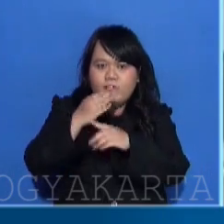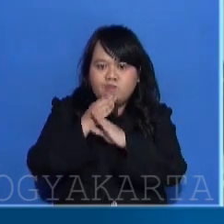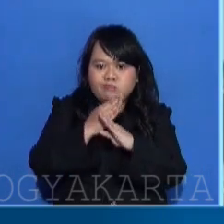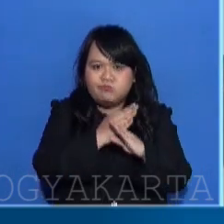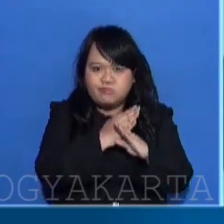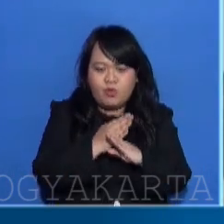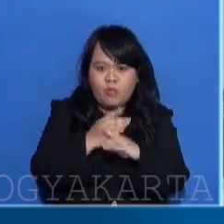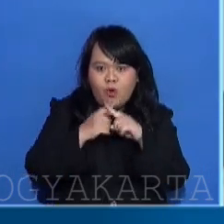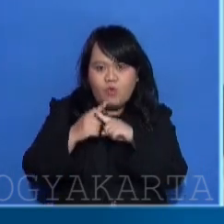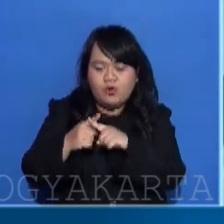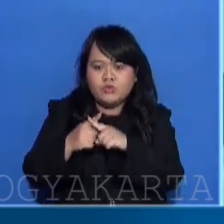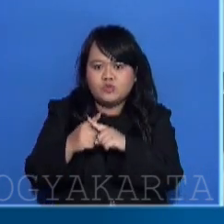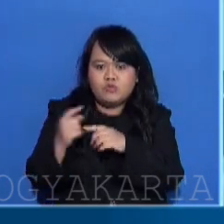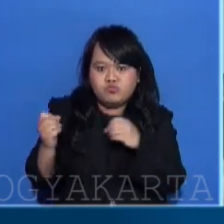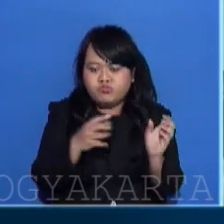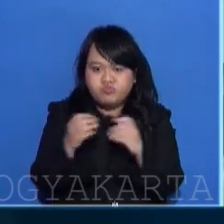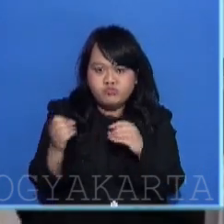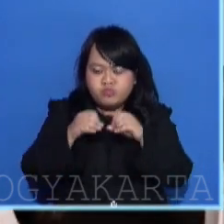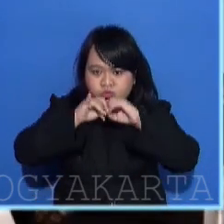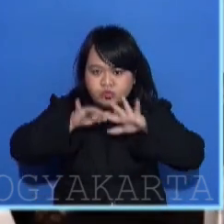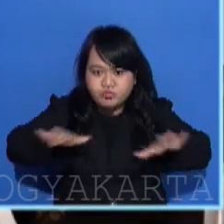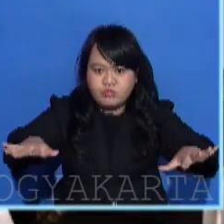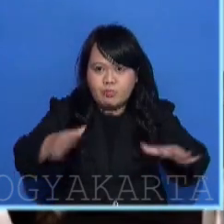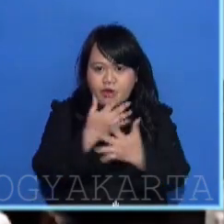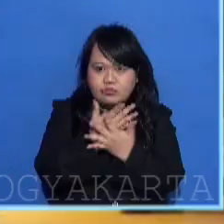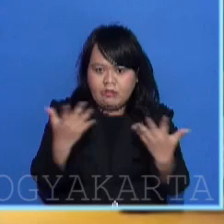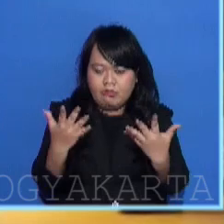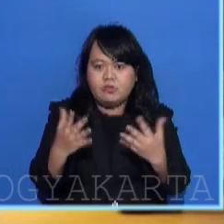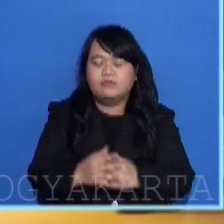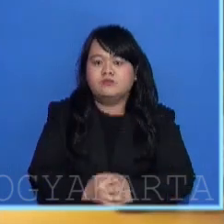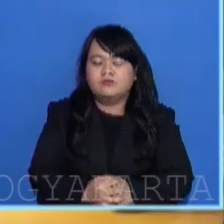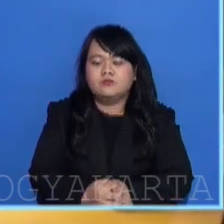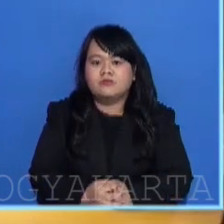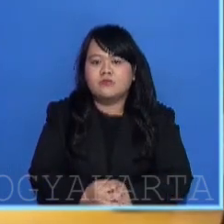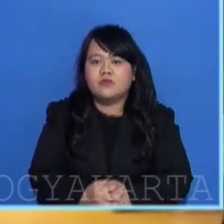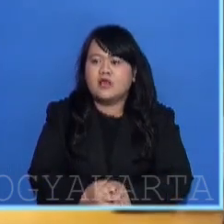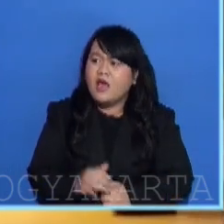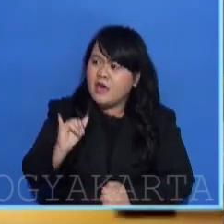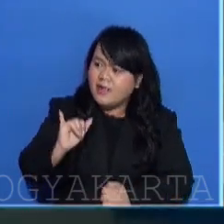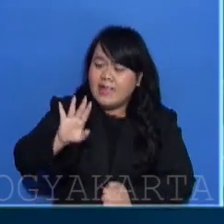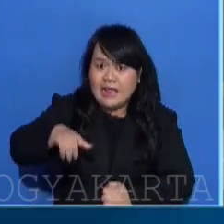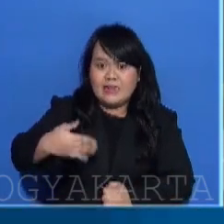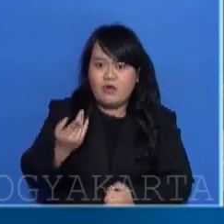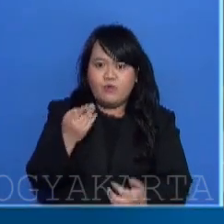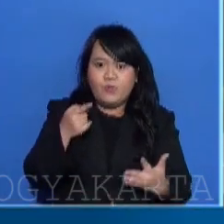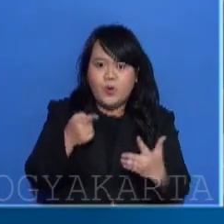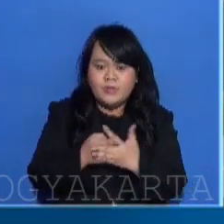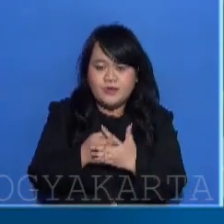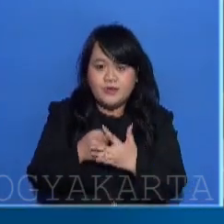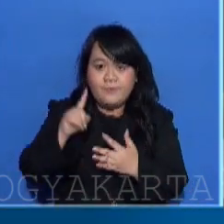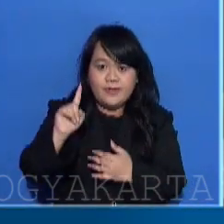hoax provokasi dan Adu domba yang beredar di masyarakat Oh iya tahun politik begitu yang